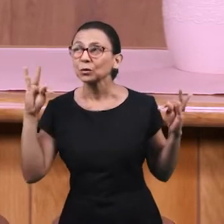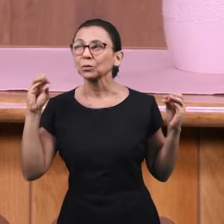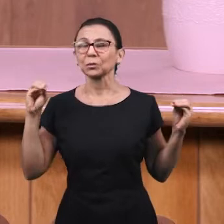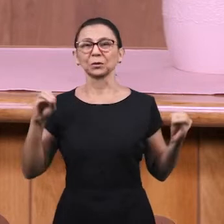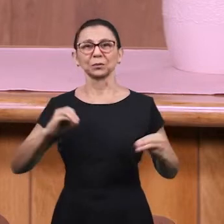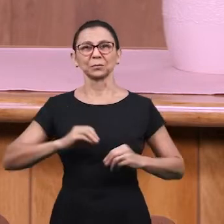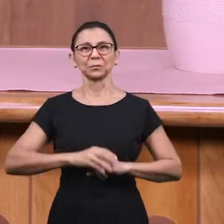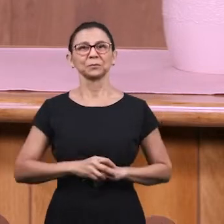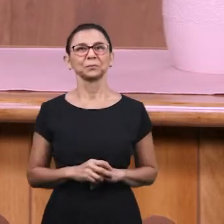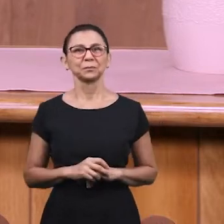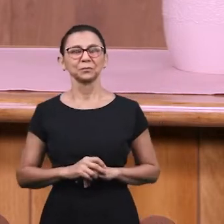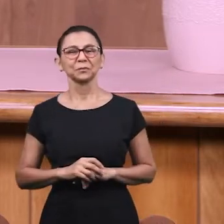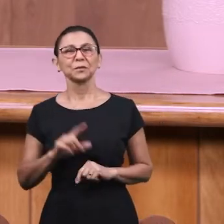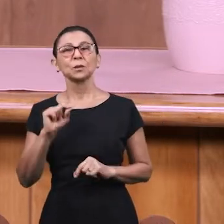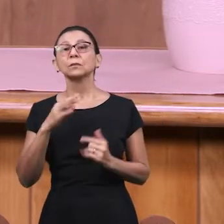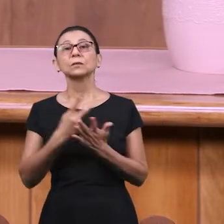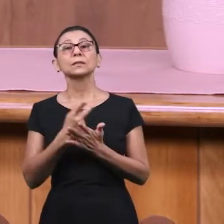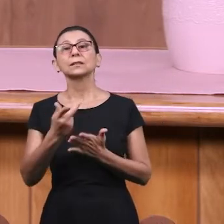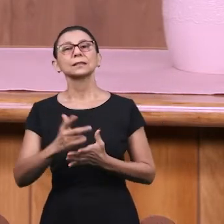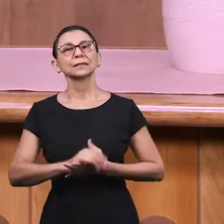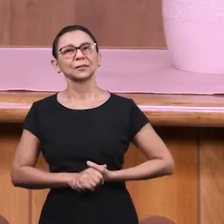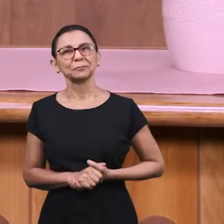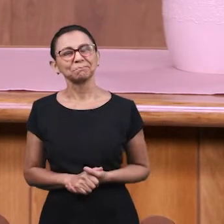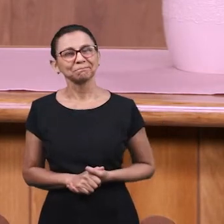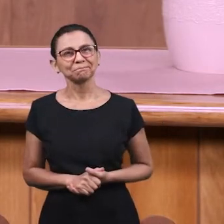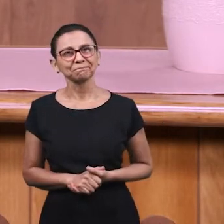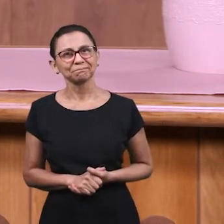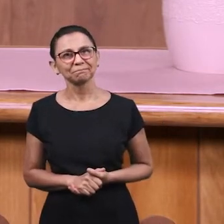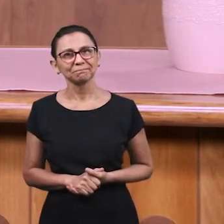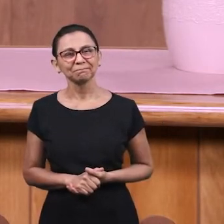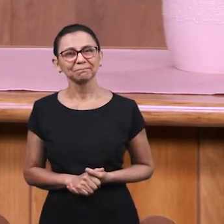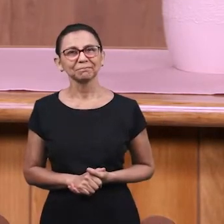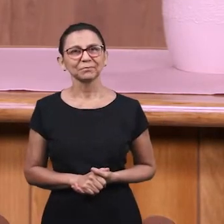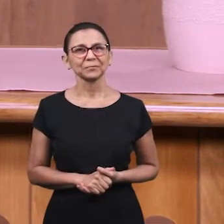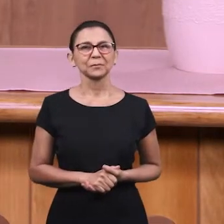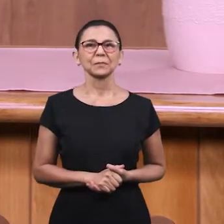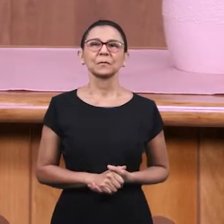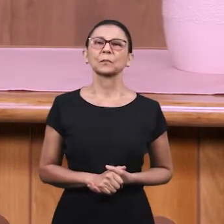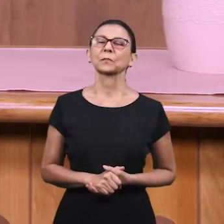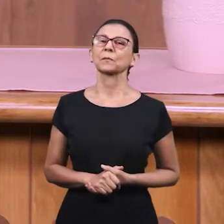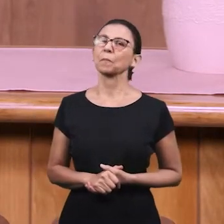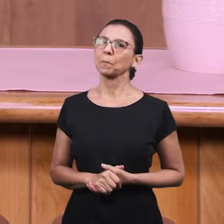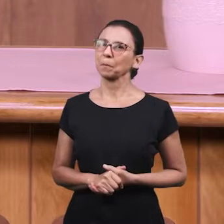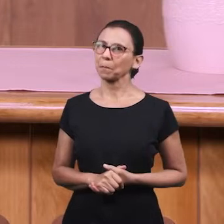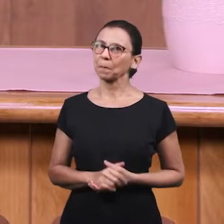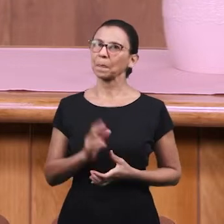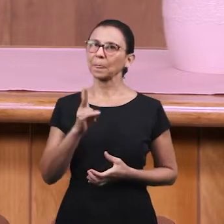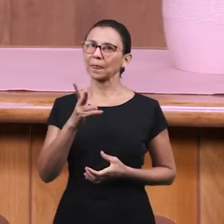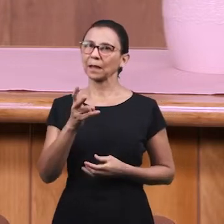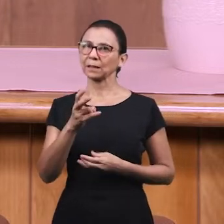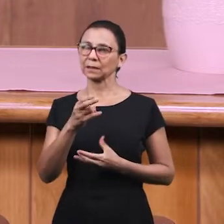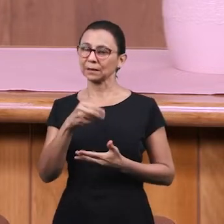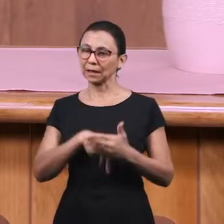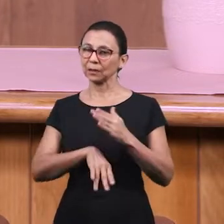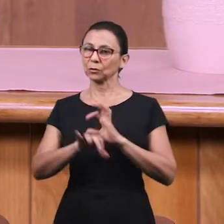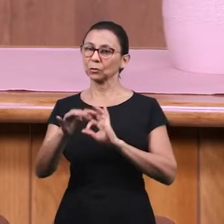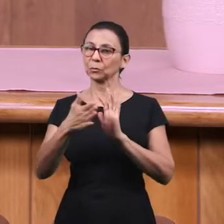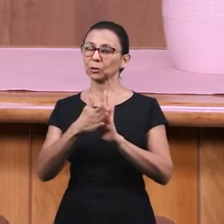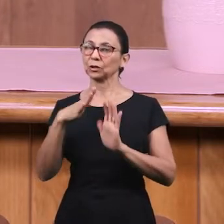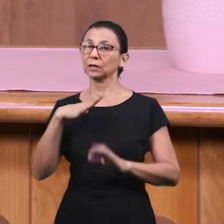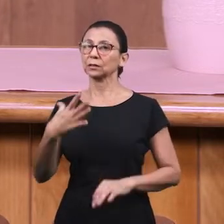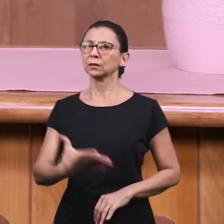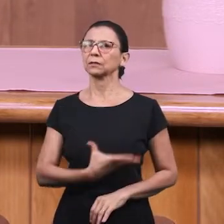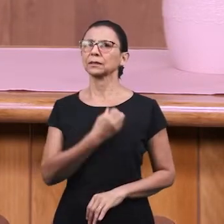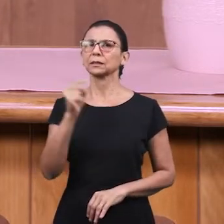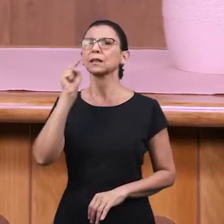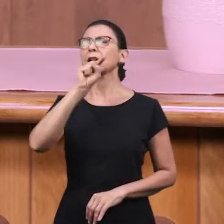далеко». Что произошло там? Еще в проекте спасения. Что такое спасение в